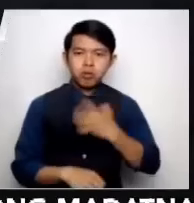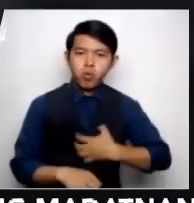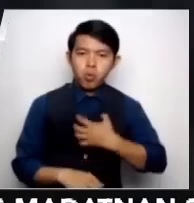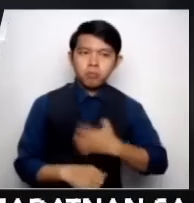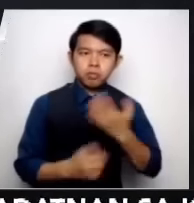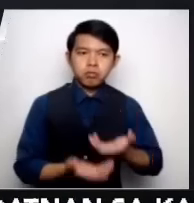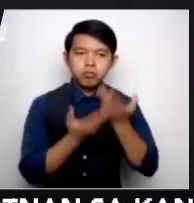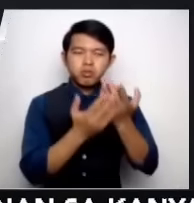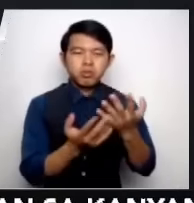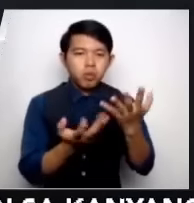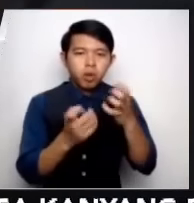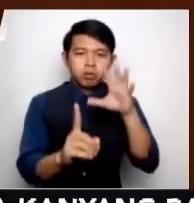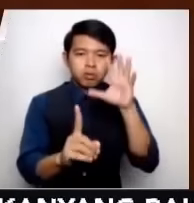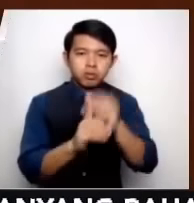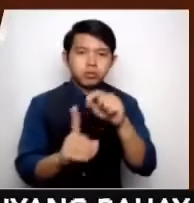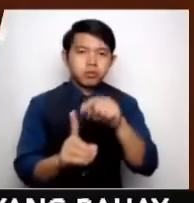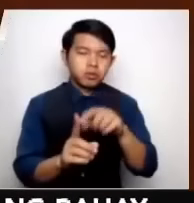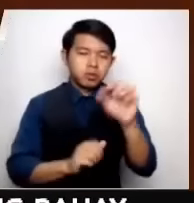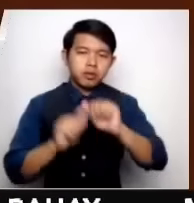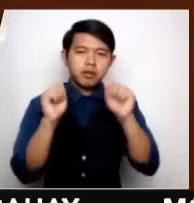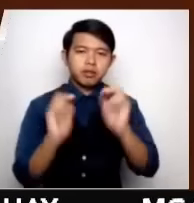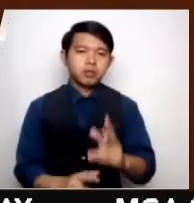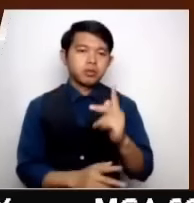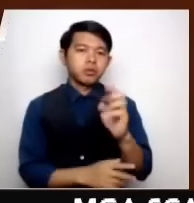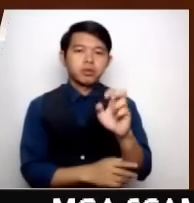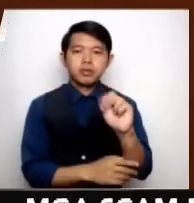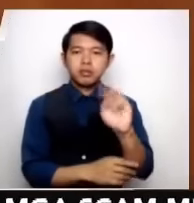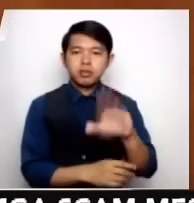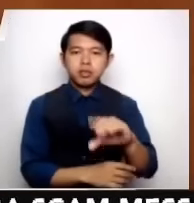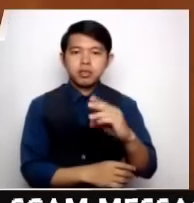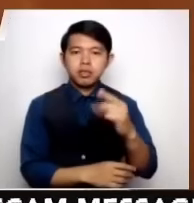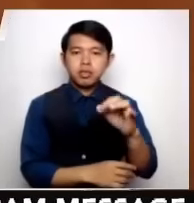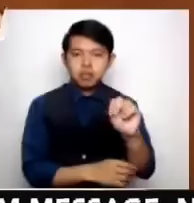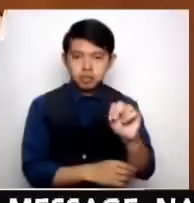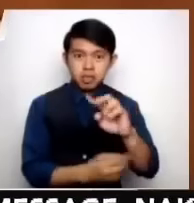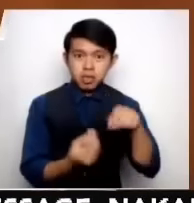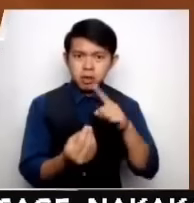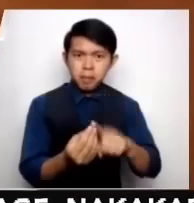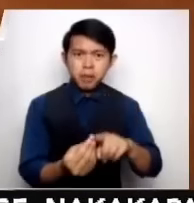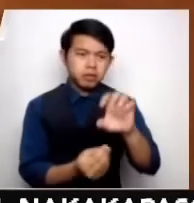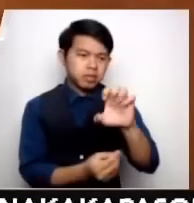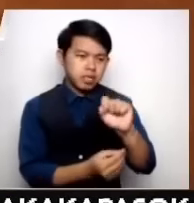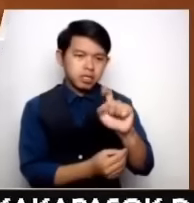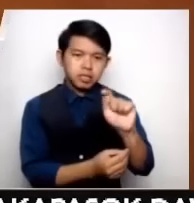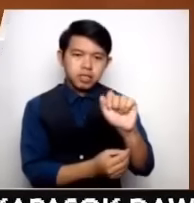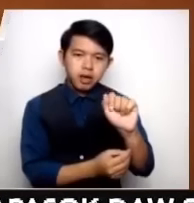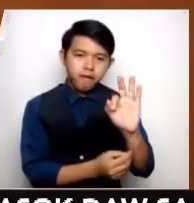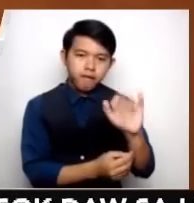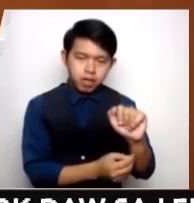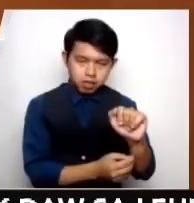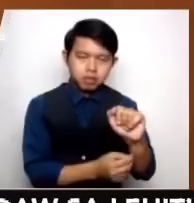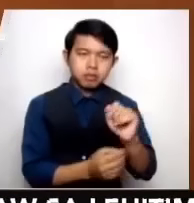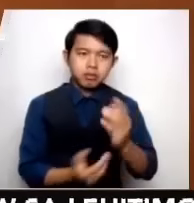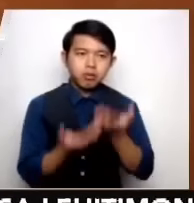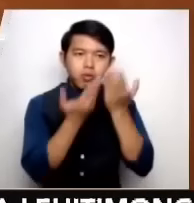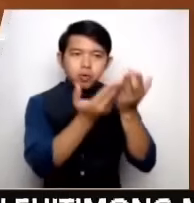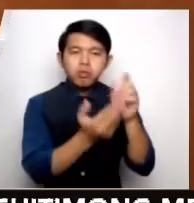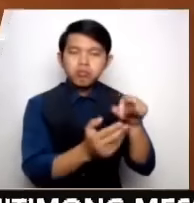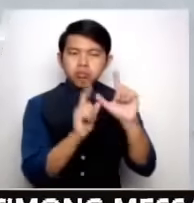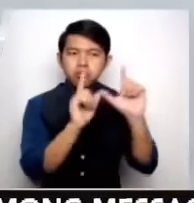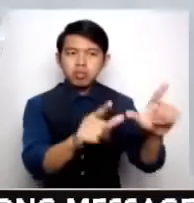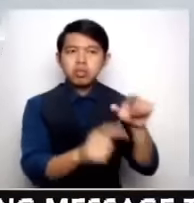laban sa aktor na si Ken Chan. Kaugnay ito sa kasong syndicated estafa na isinampa sa aktor at pitong iba pa sa Regional Trial Court ng